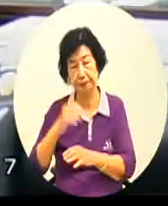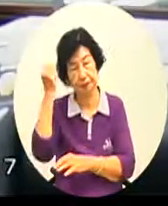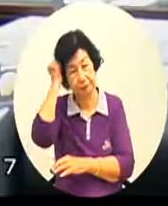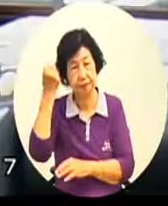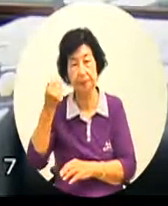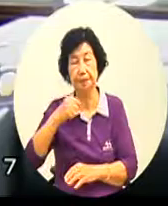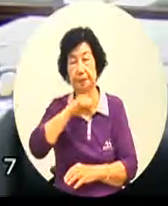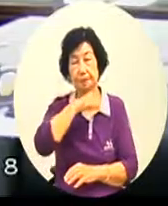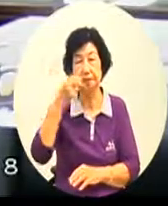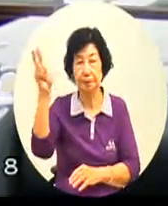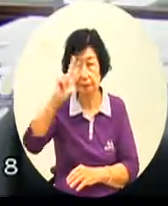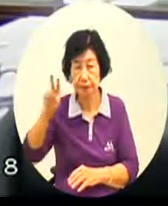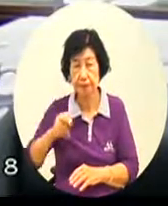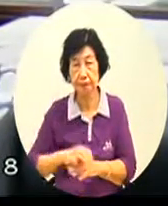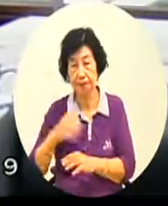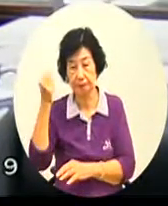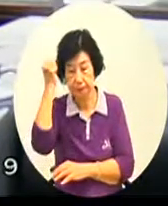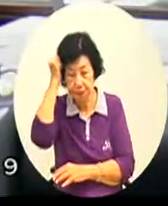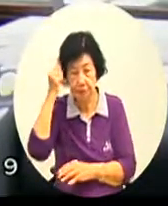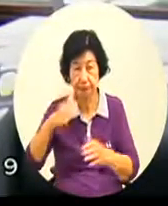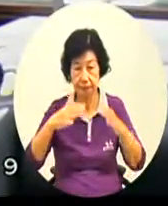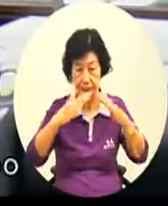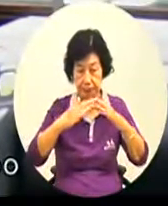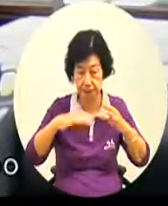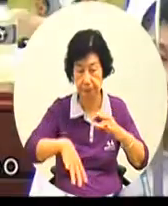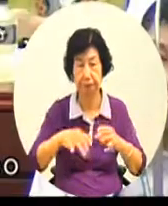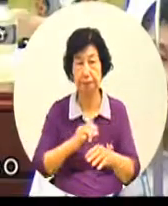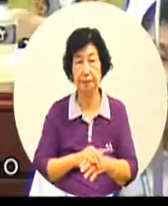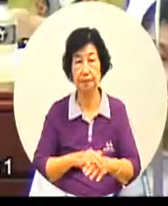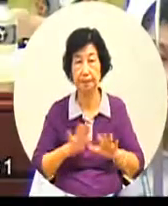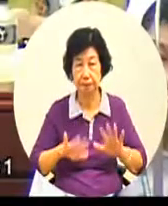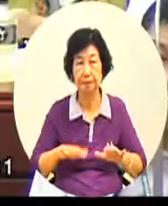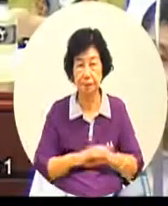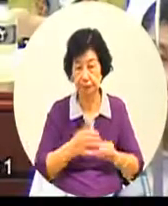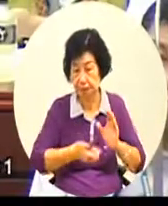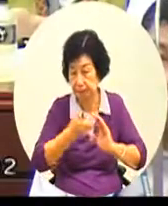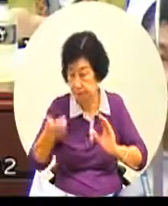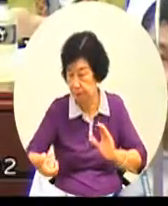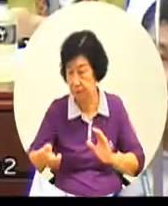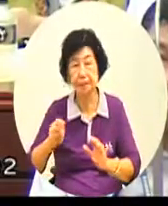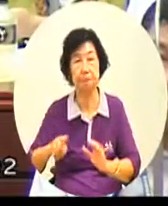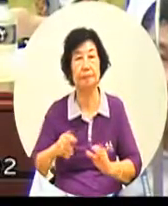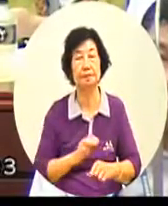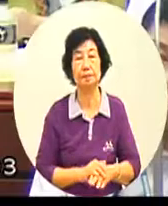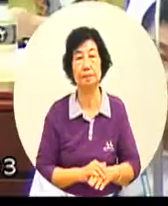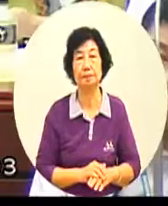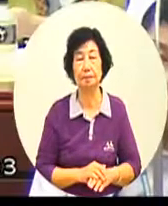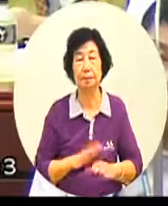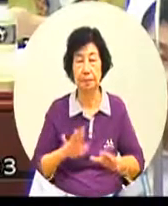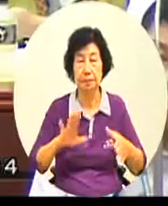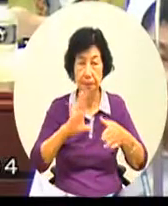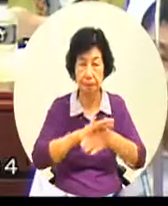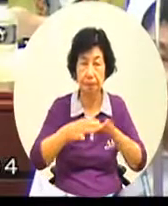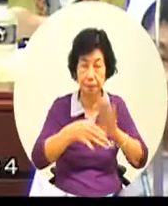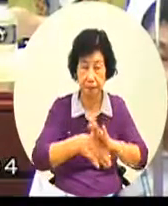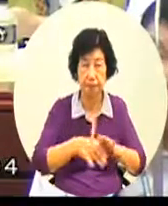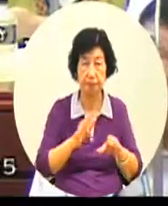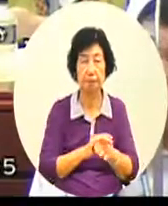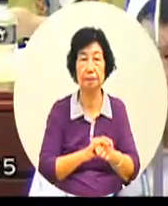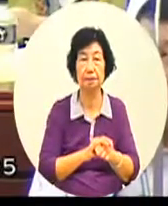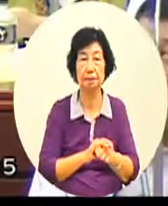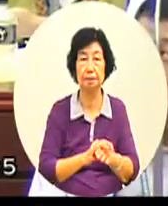子？这就现实的状况是这样子吗？ 目前的安置措施这样，但是不是只有居住，但当然在文化生活辅助的部分，